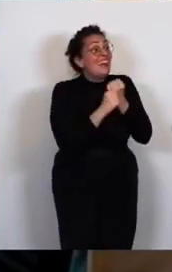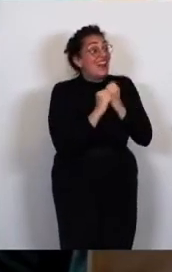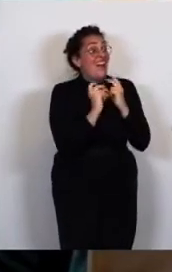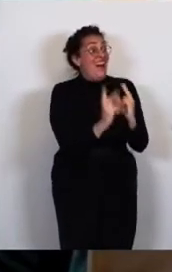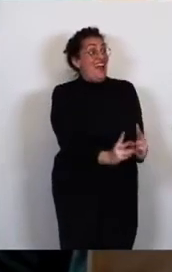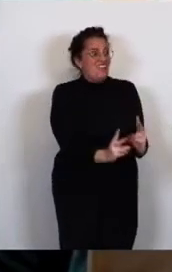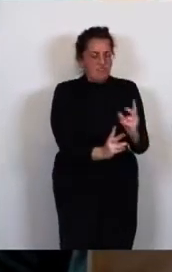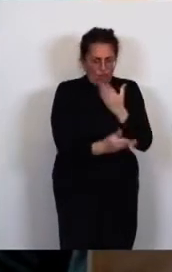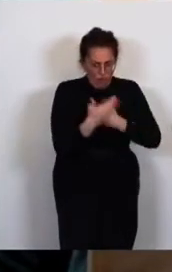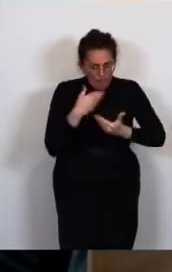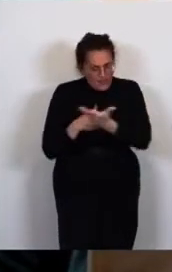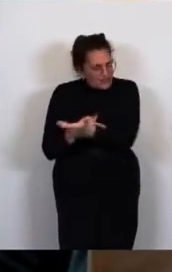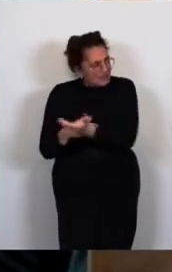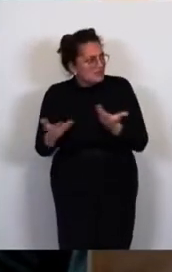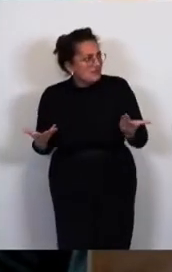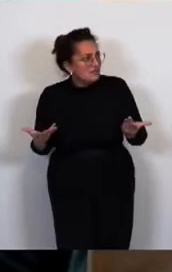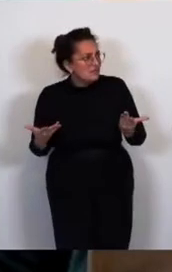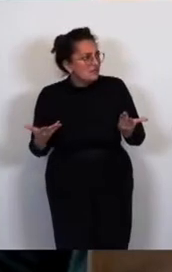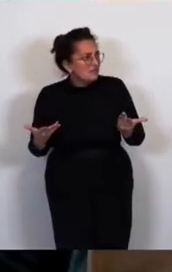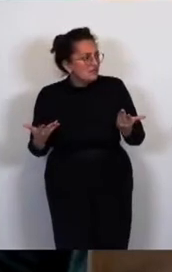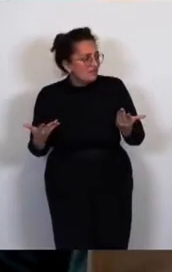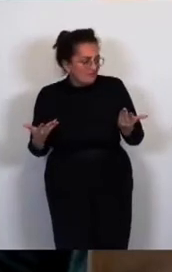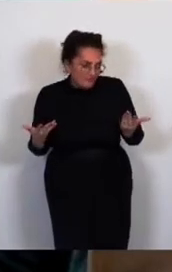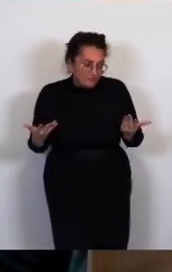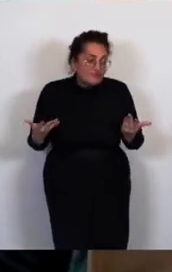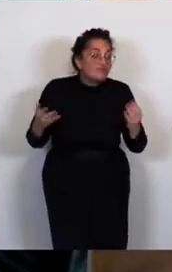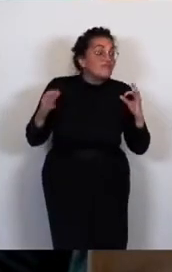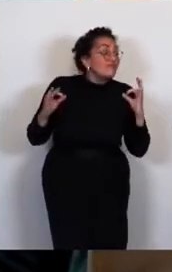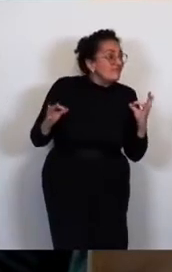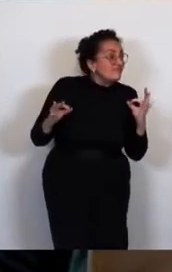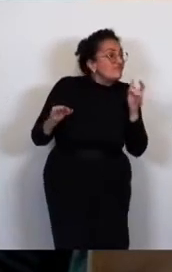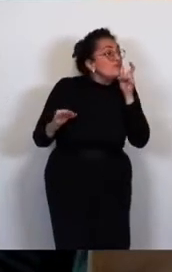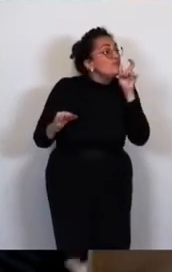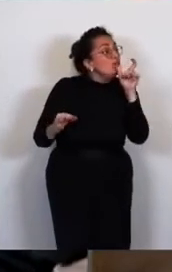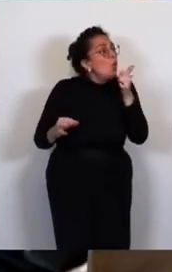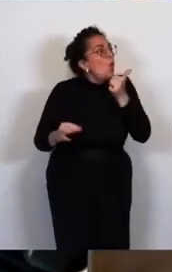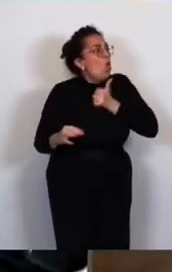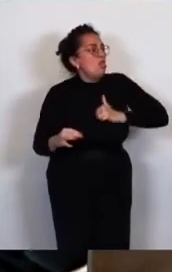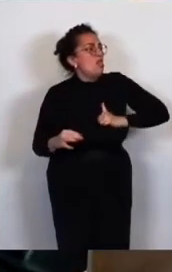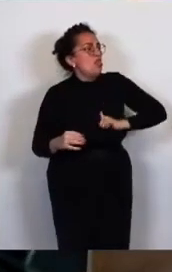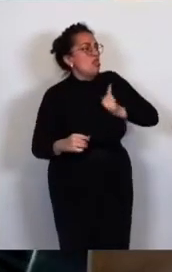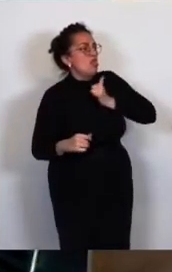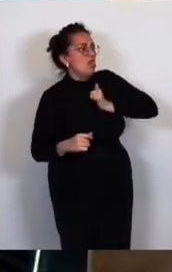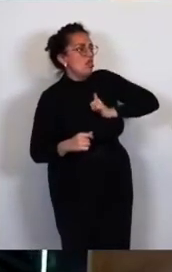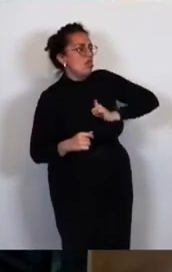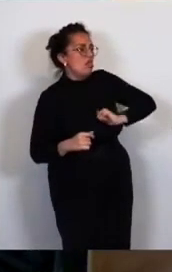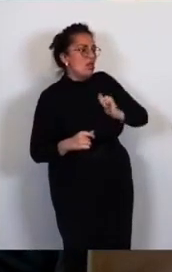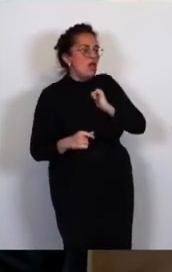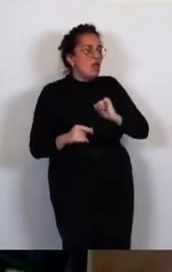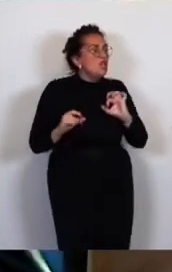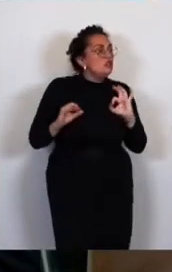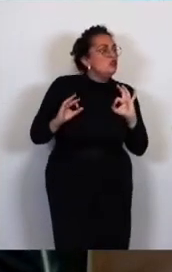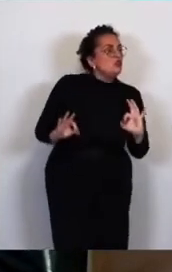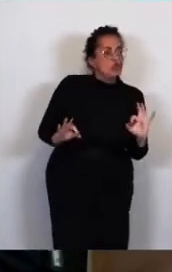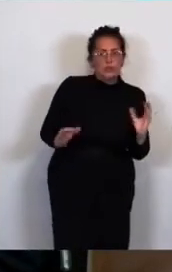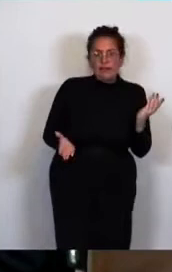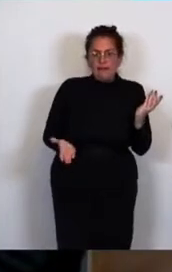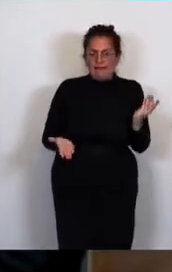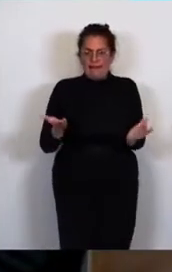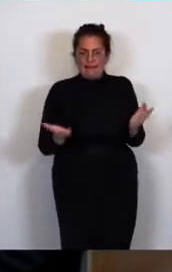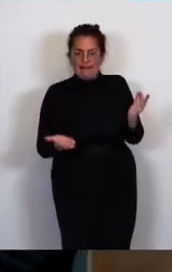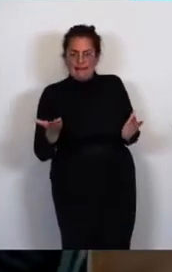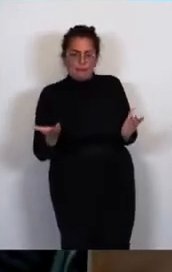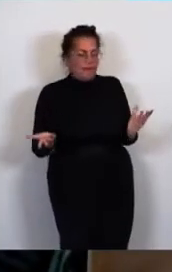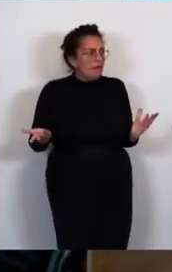Donc, à la question est-il égoïste, comme certains le disent, de réclamer une desserte plus juste et équilibrée du territoire quand nous